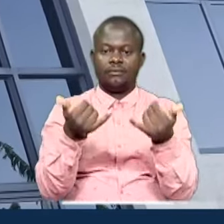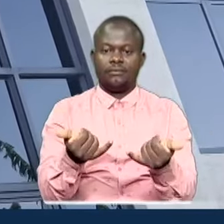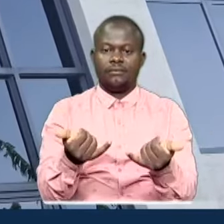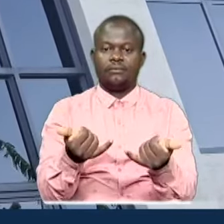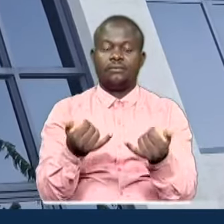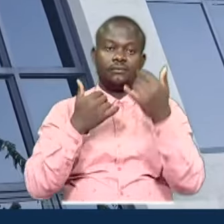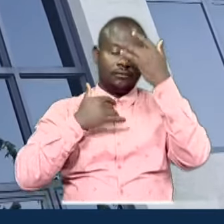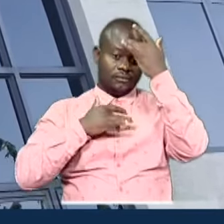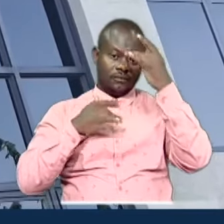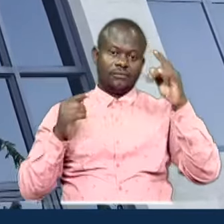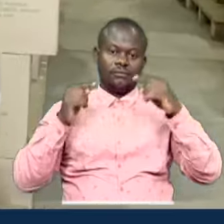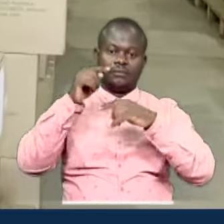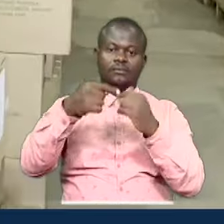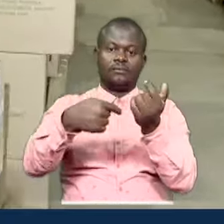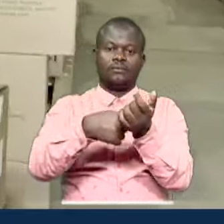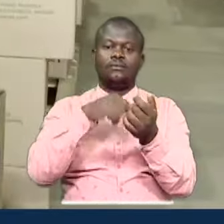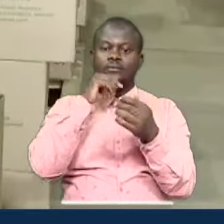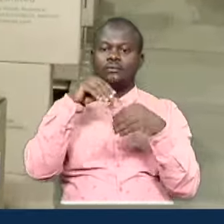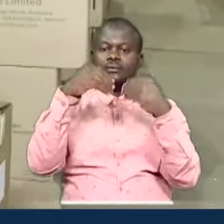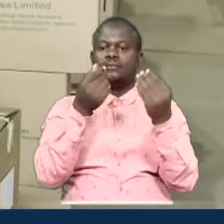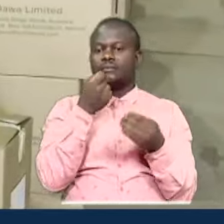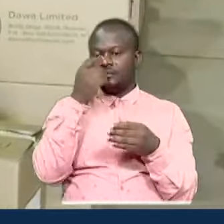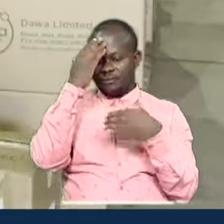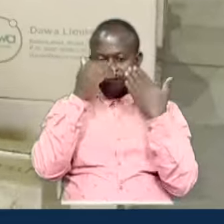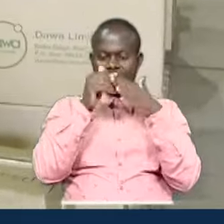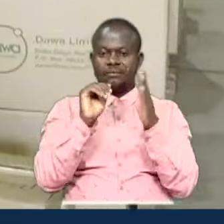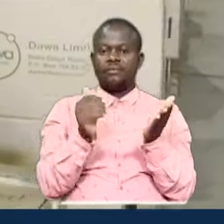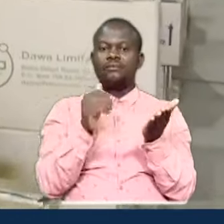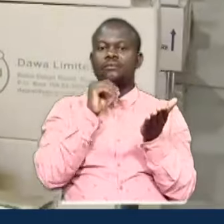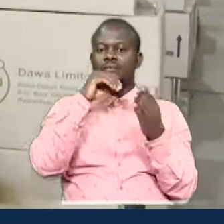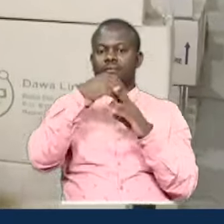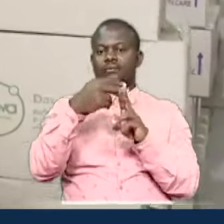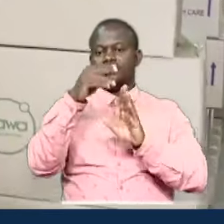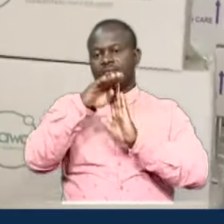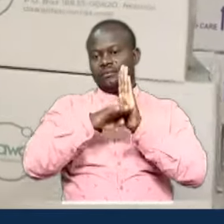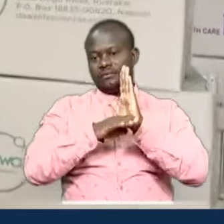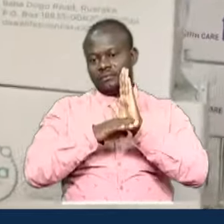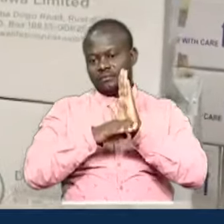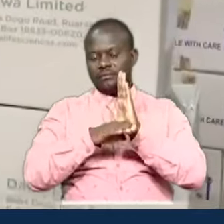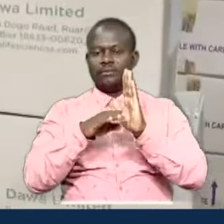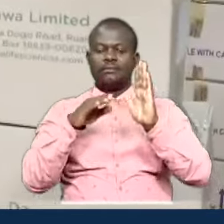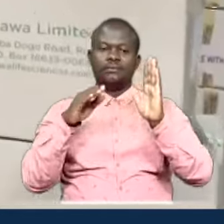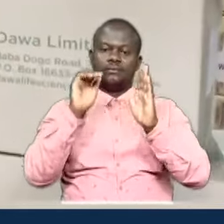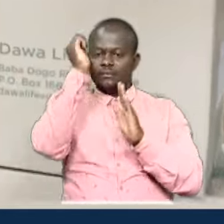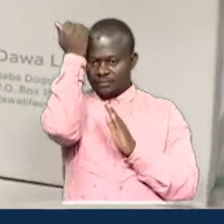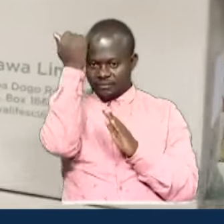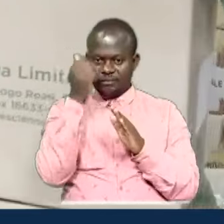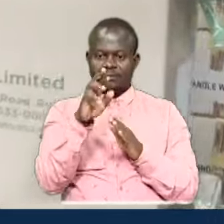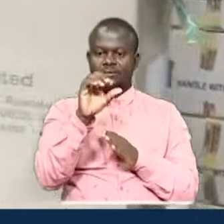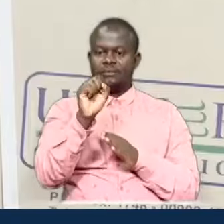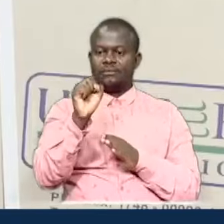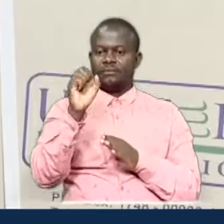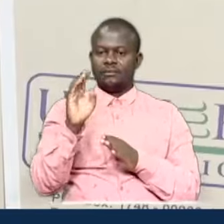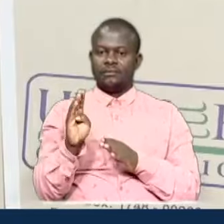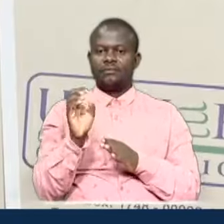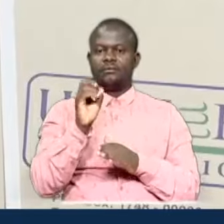hari abarwayi baza kwivuza ntibahabwe imiti biterwa n'uko uwo muti uba utari ku rutonde rw'ibwishingirwa na RSSB